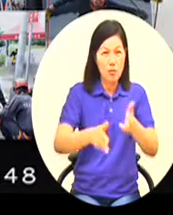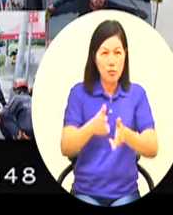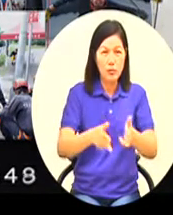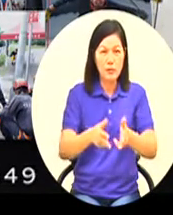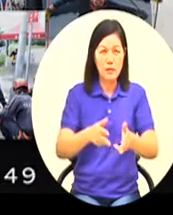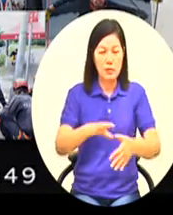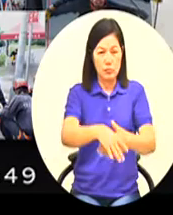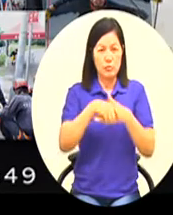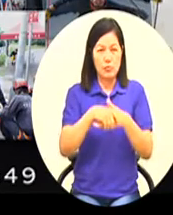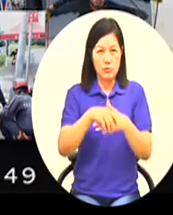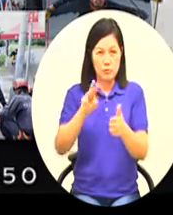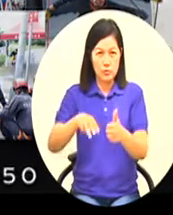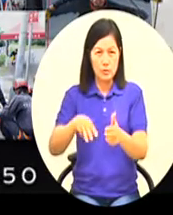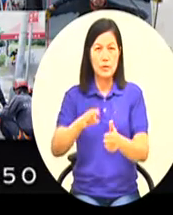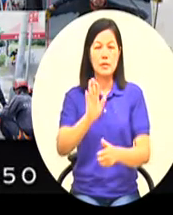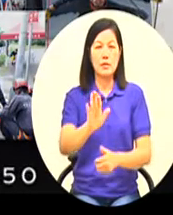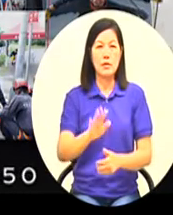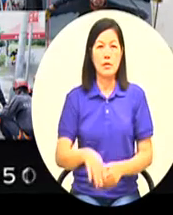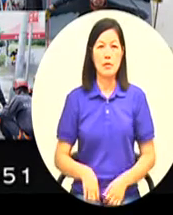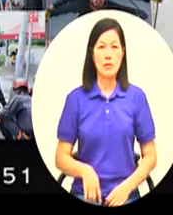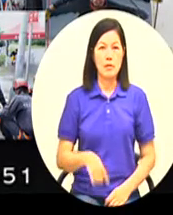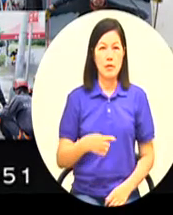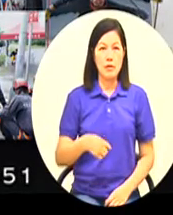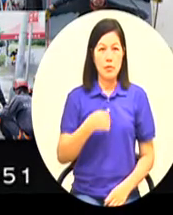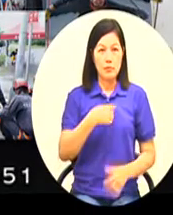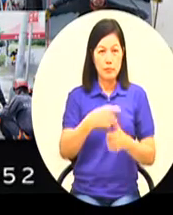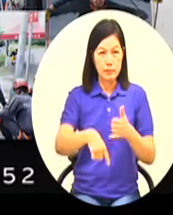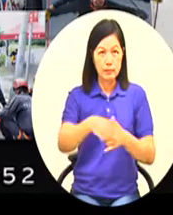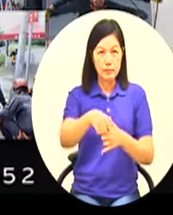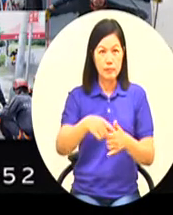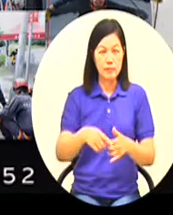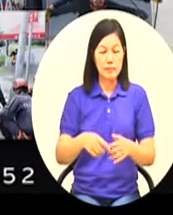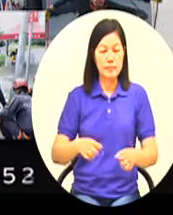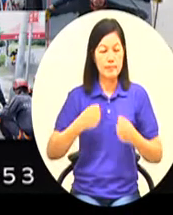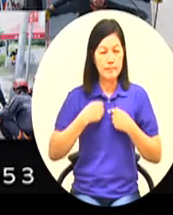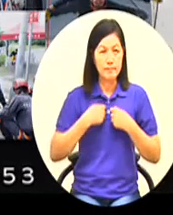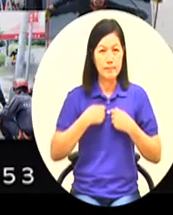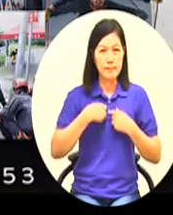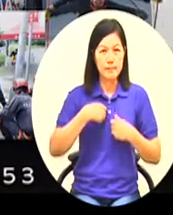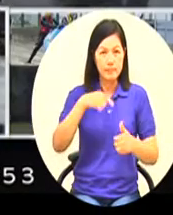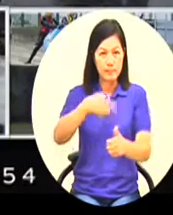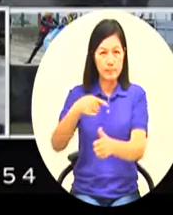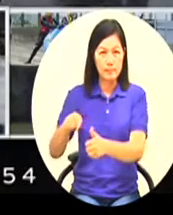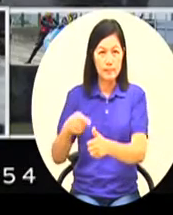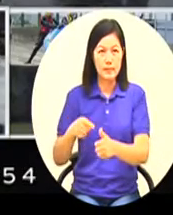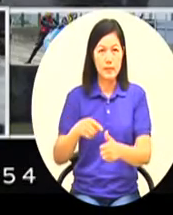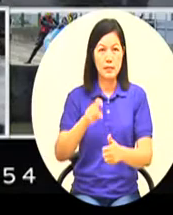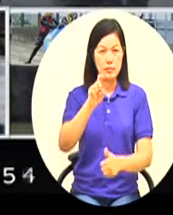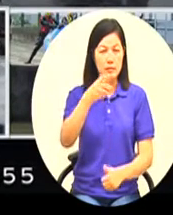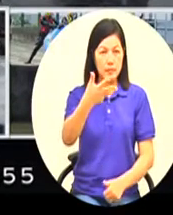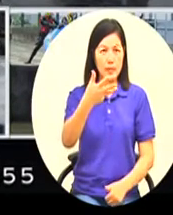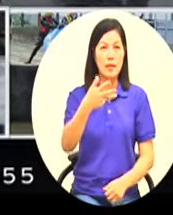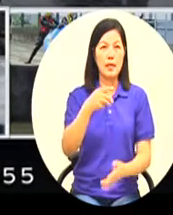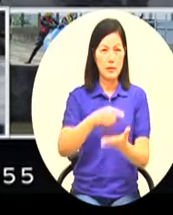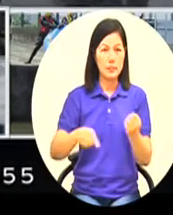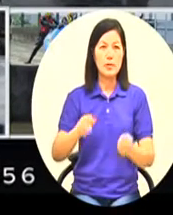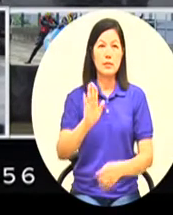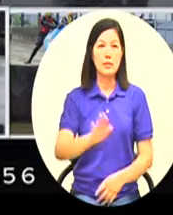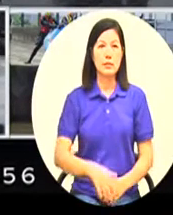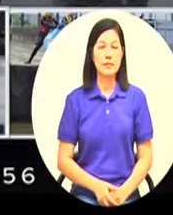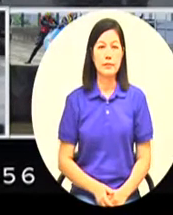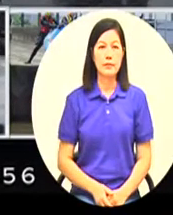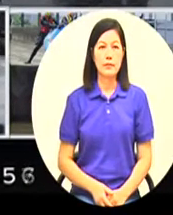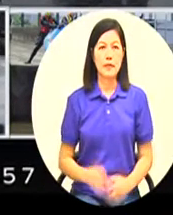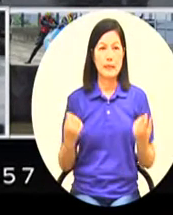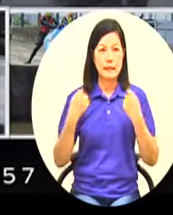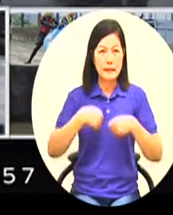训练。本期计办理了18场次的演练，办理空气呼吸器着装训练、